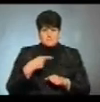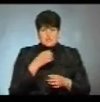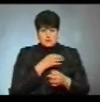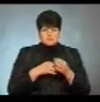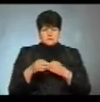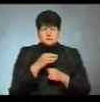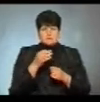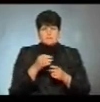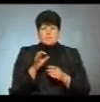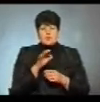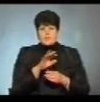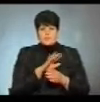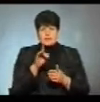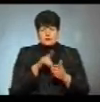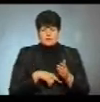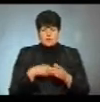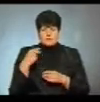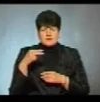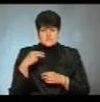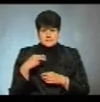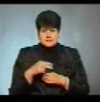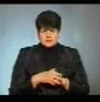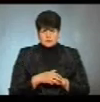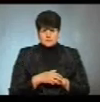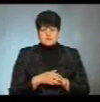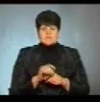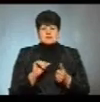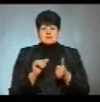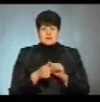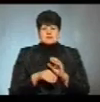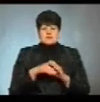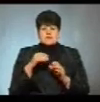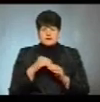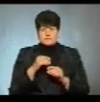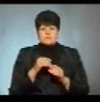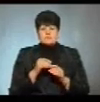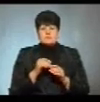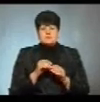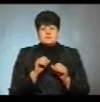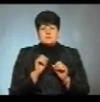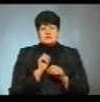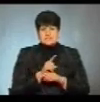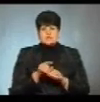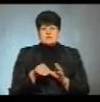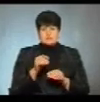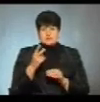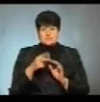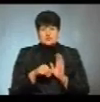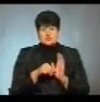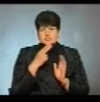консультативний референдум про недовіру президенту і парламенту. Замість референдуму Верховна Рада призначила дострокові вибори на